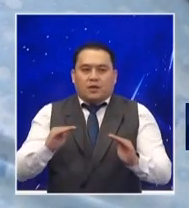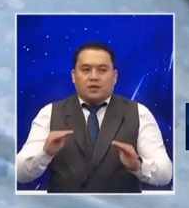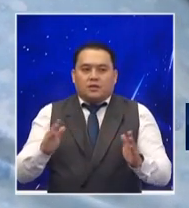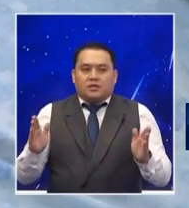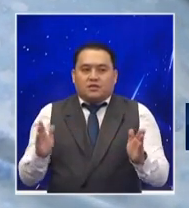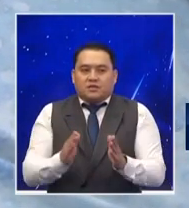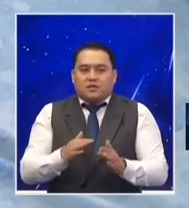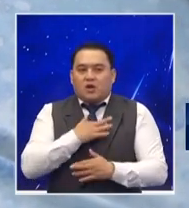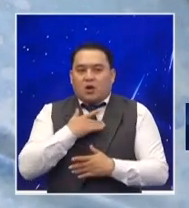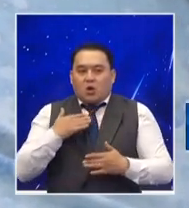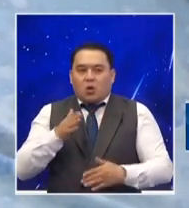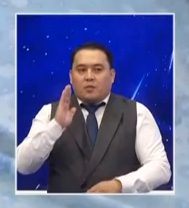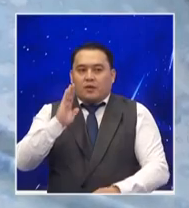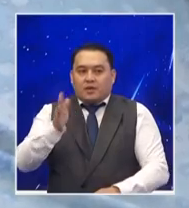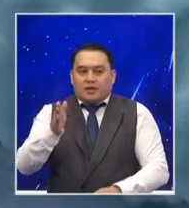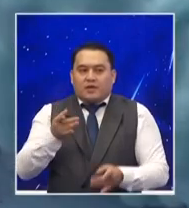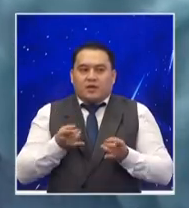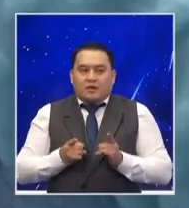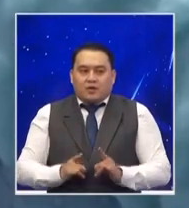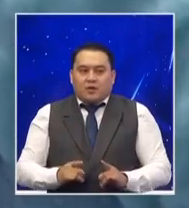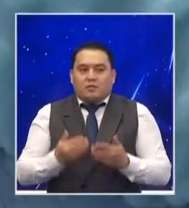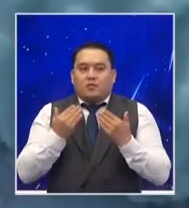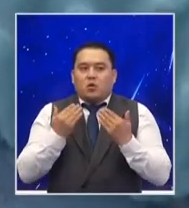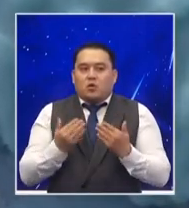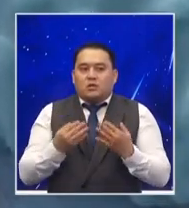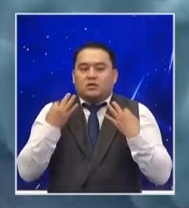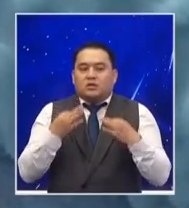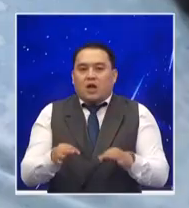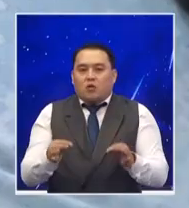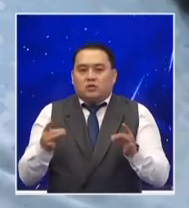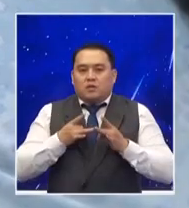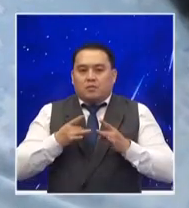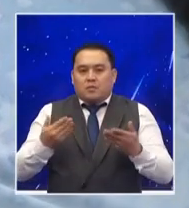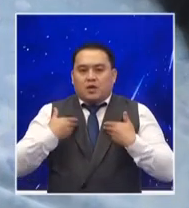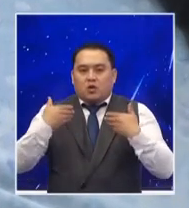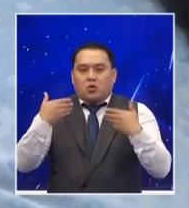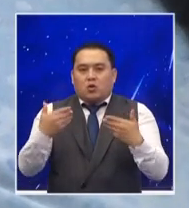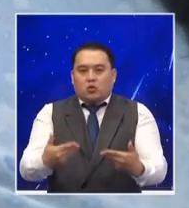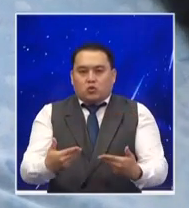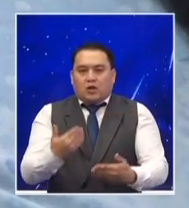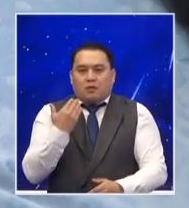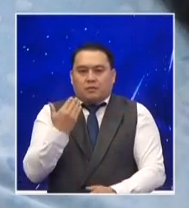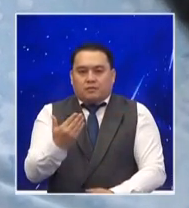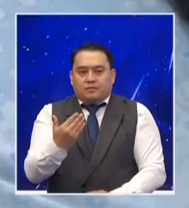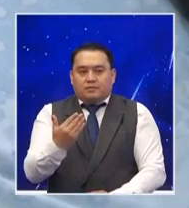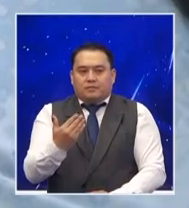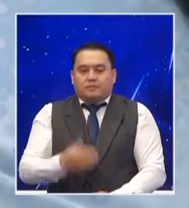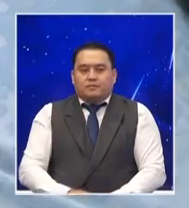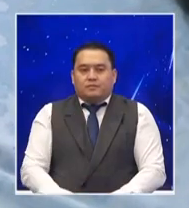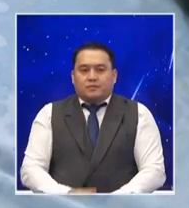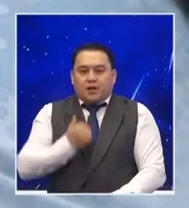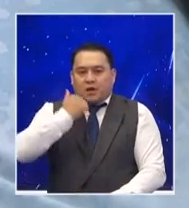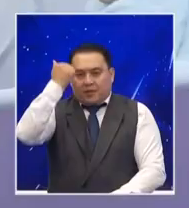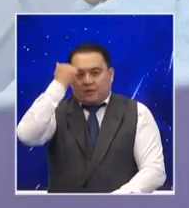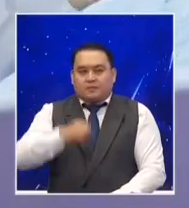Кішкентай сәбилер көп келе берсін дүниеге. Бүгінгі тәуелсіздік мерекесімен барлықтарымыз құттықтаймын.